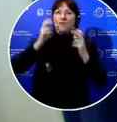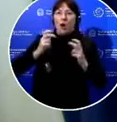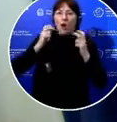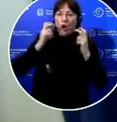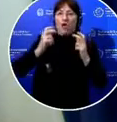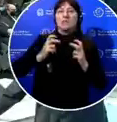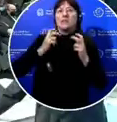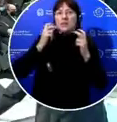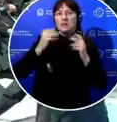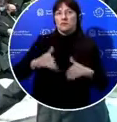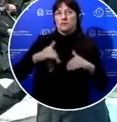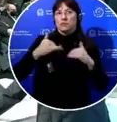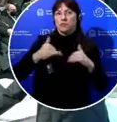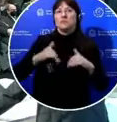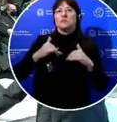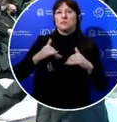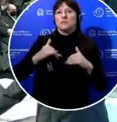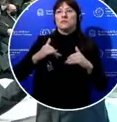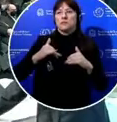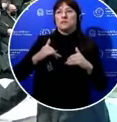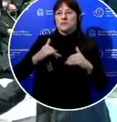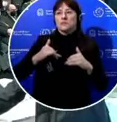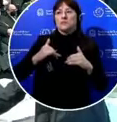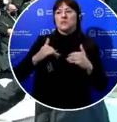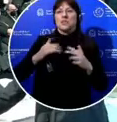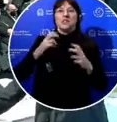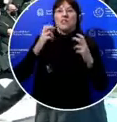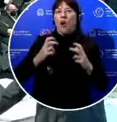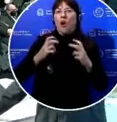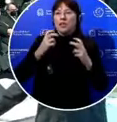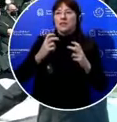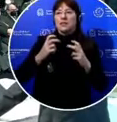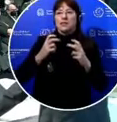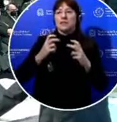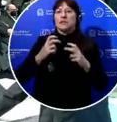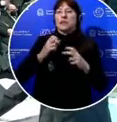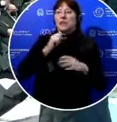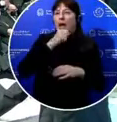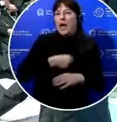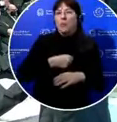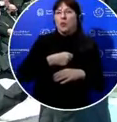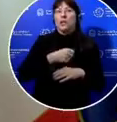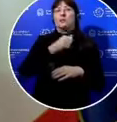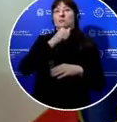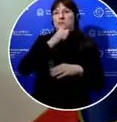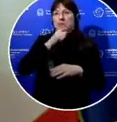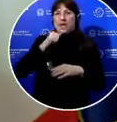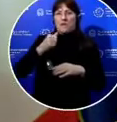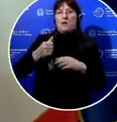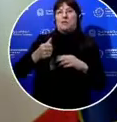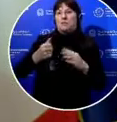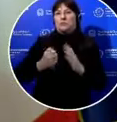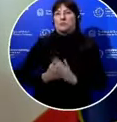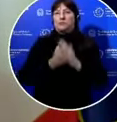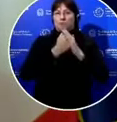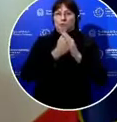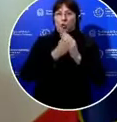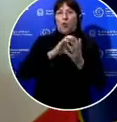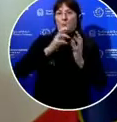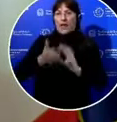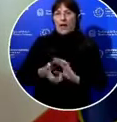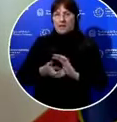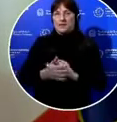discussione, che sono reversibili, che sono precari e che necessitano quindi di risposte complesse. Il